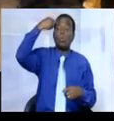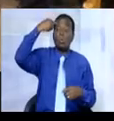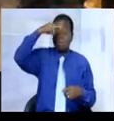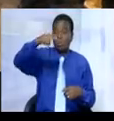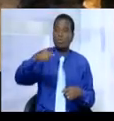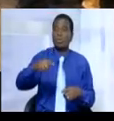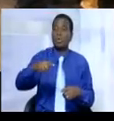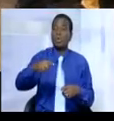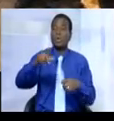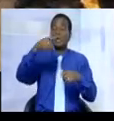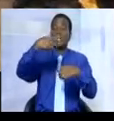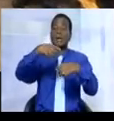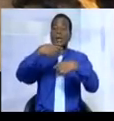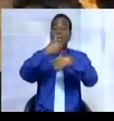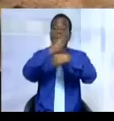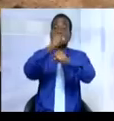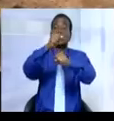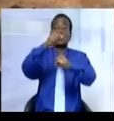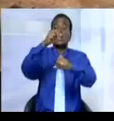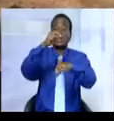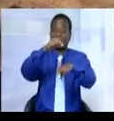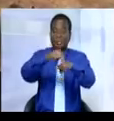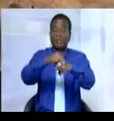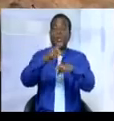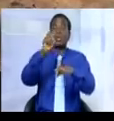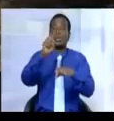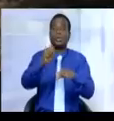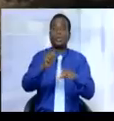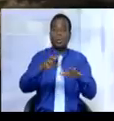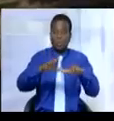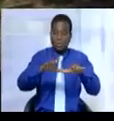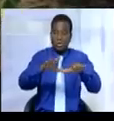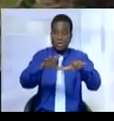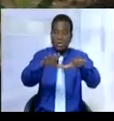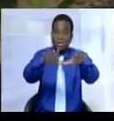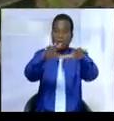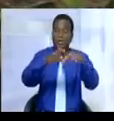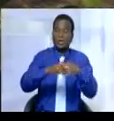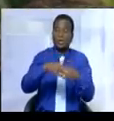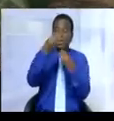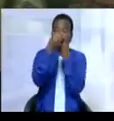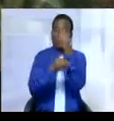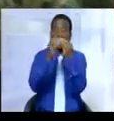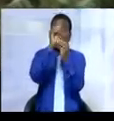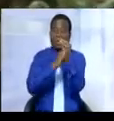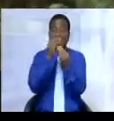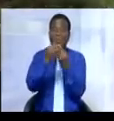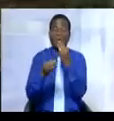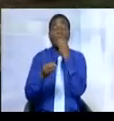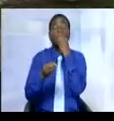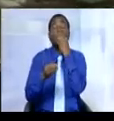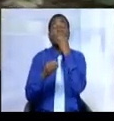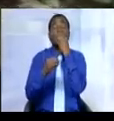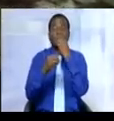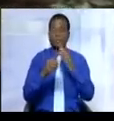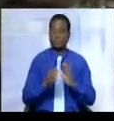du projet agricole La Bananière du Bandama. Un projet pilote de 50 hectares de bananes douces qui atteindra 500 hectares